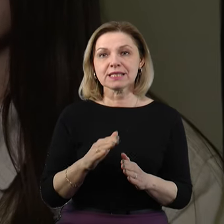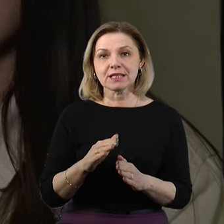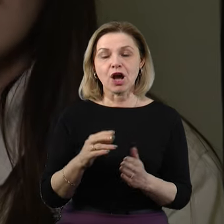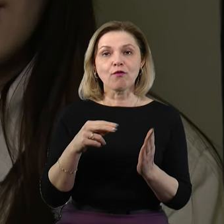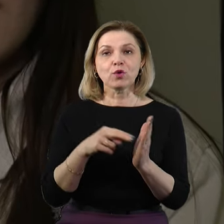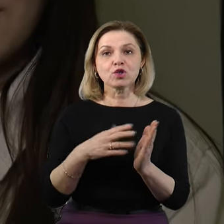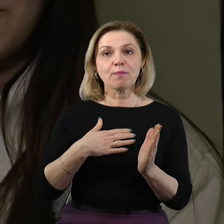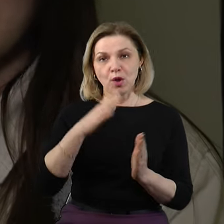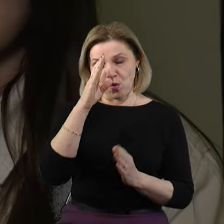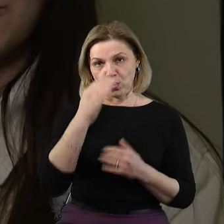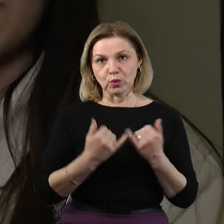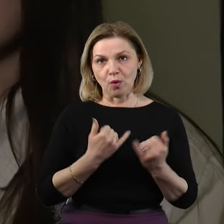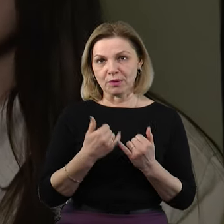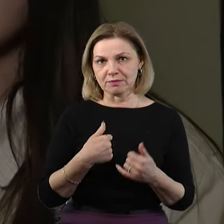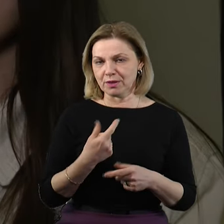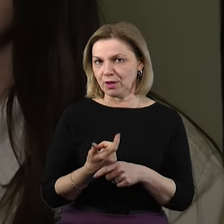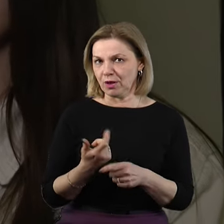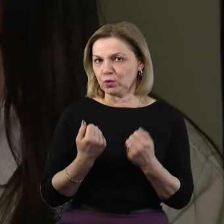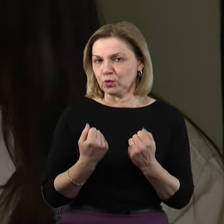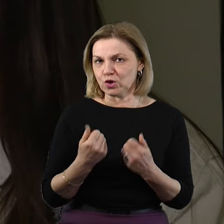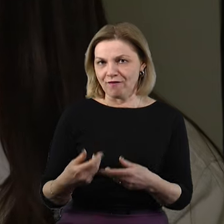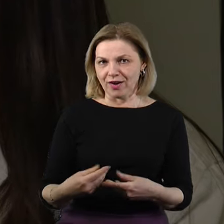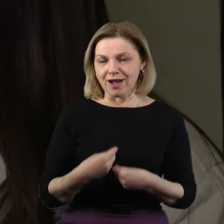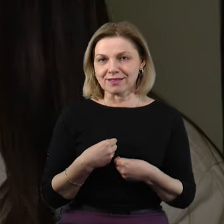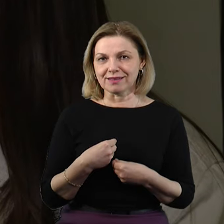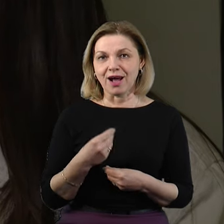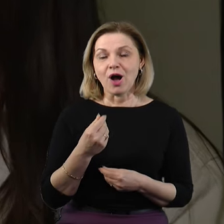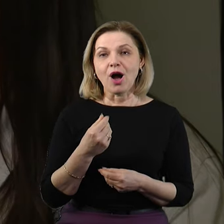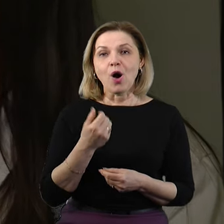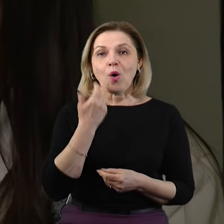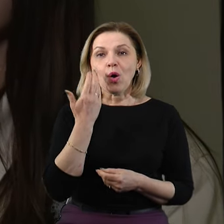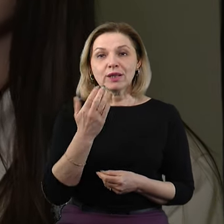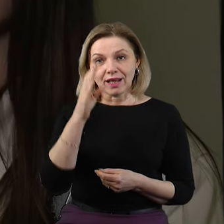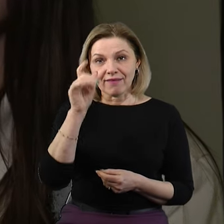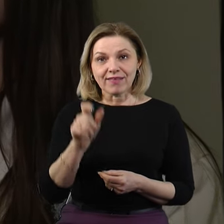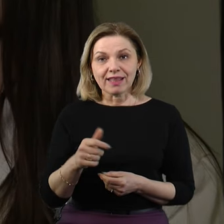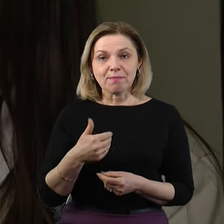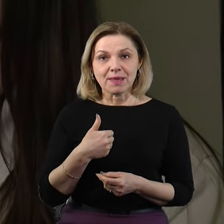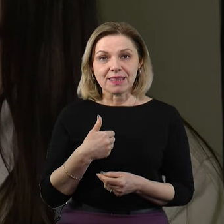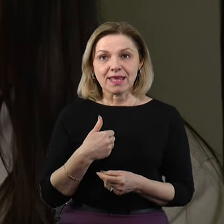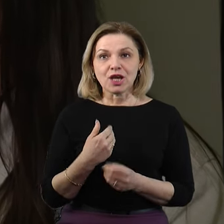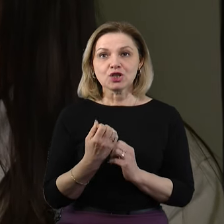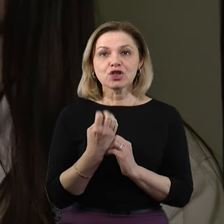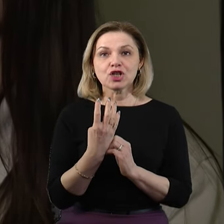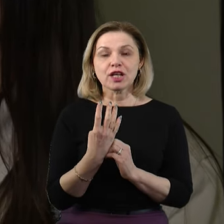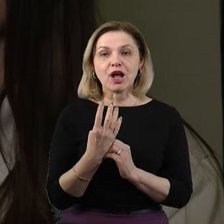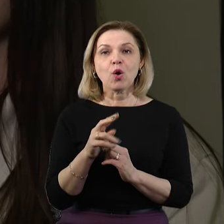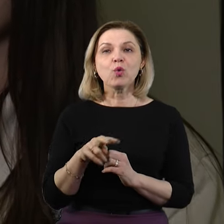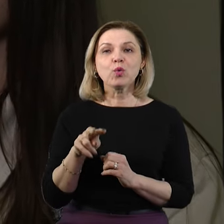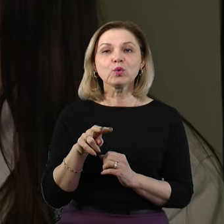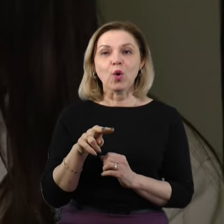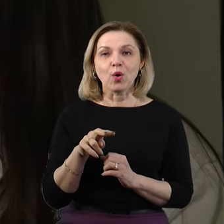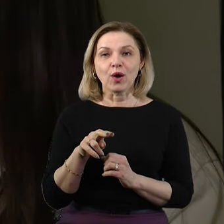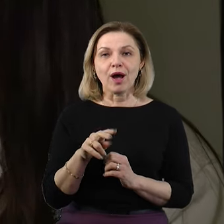Мій хлопець вона мене дуже вразила і коли він мені на 14